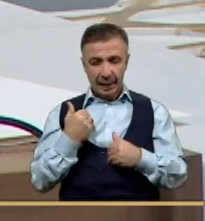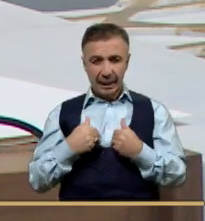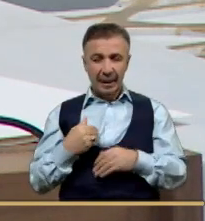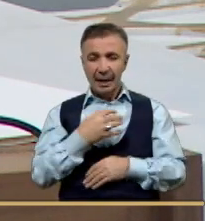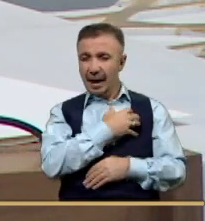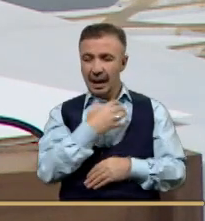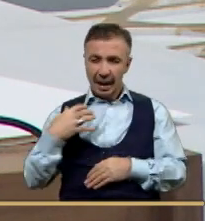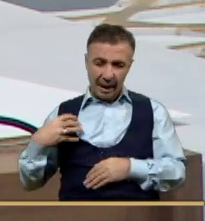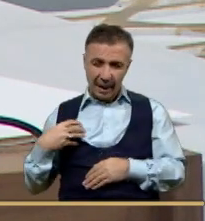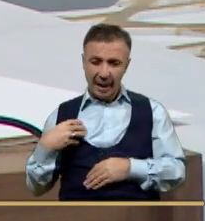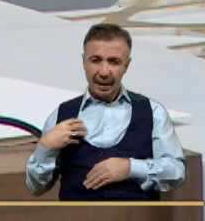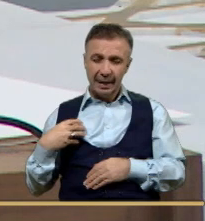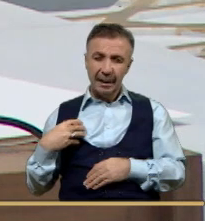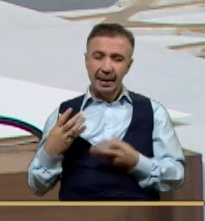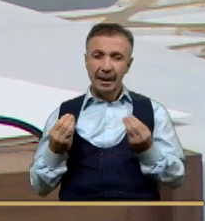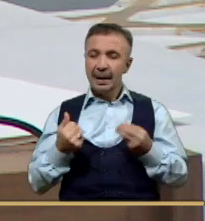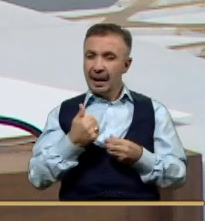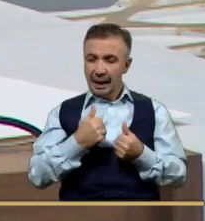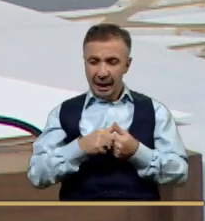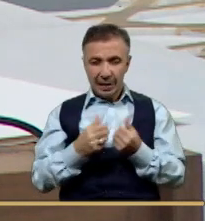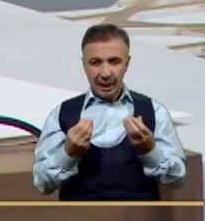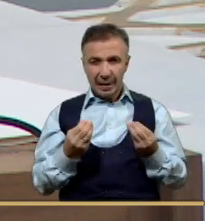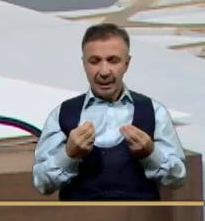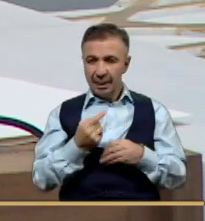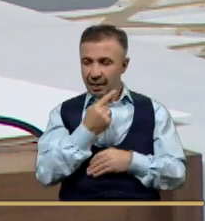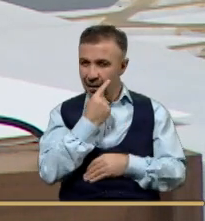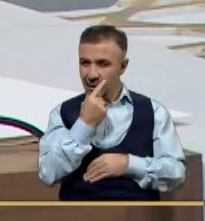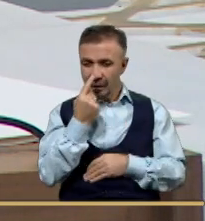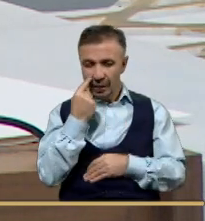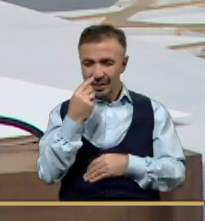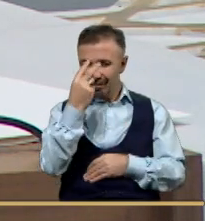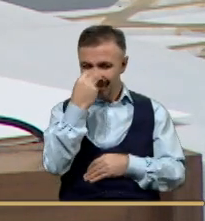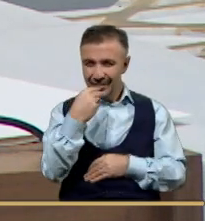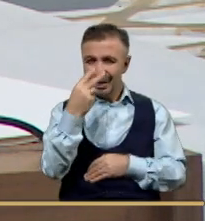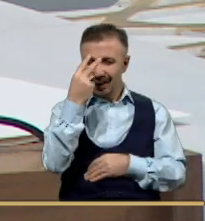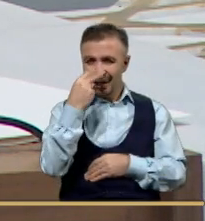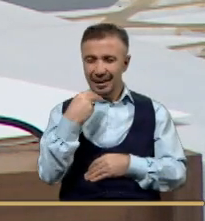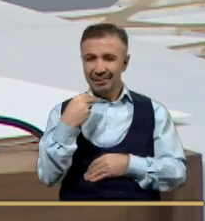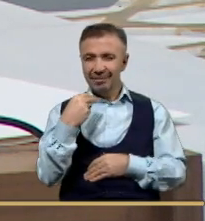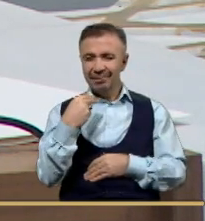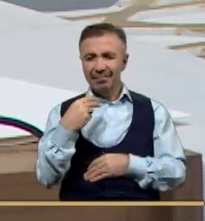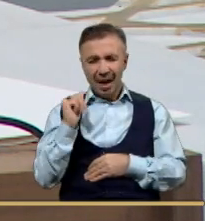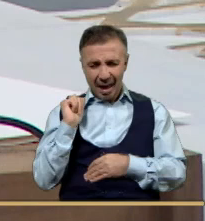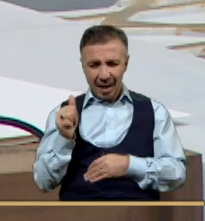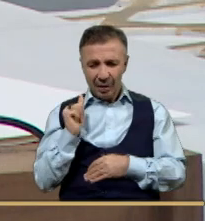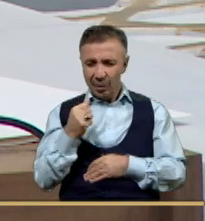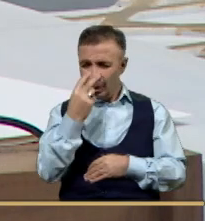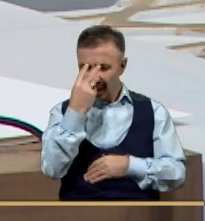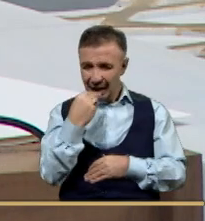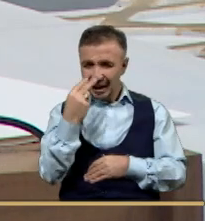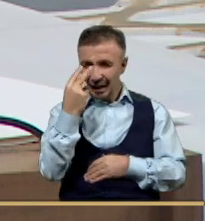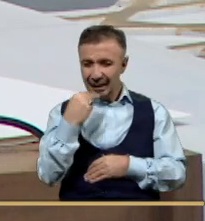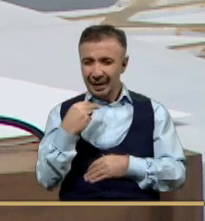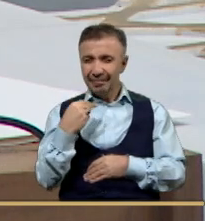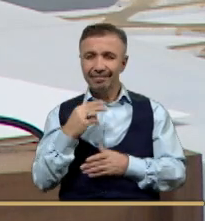analarının, eşlerinin, yavrularının gözlerini yaşlar içerisinde bırakan, her gün gözyaşı akıtan, akıtmaya